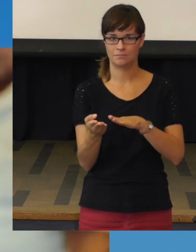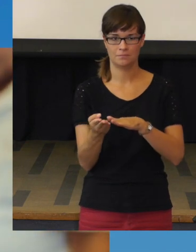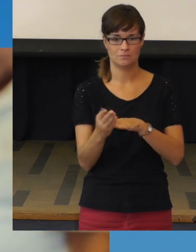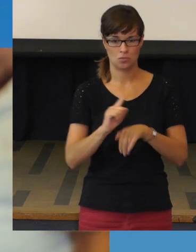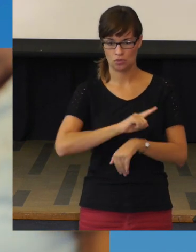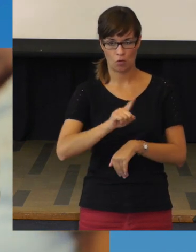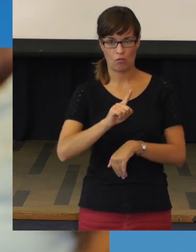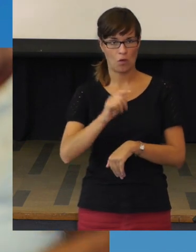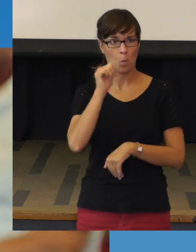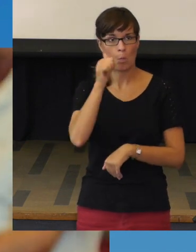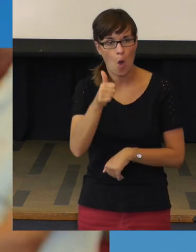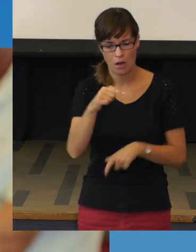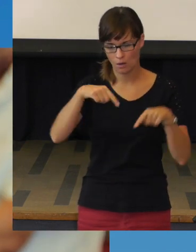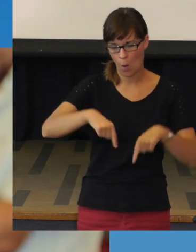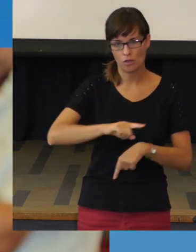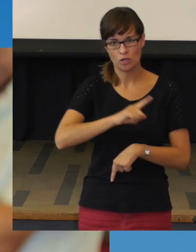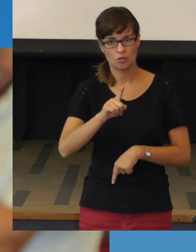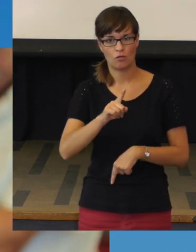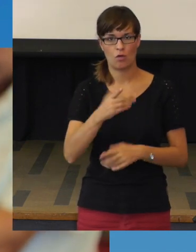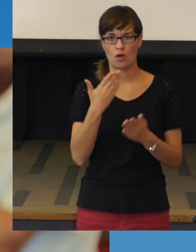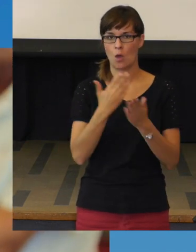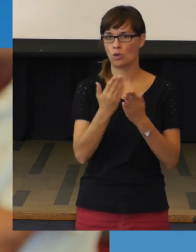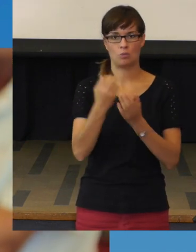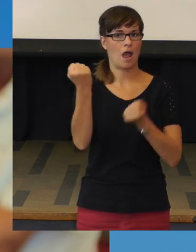jederzeit im öffentlichen Verkehr